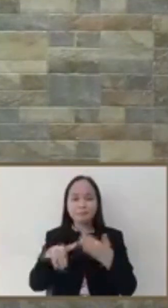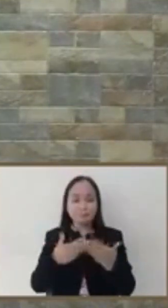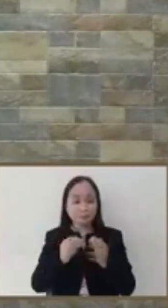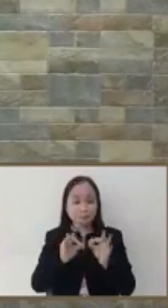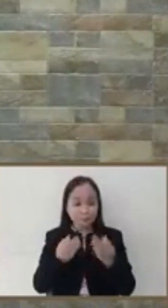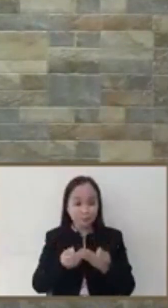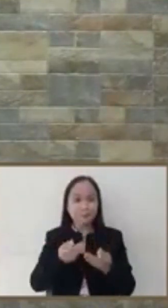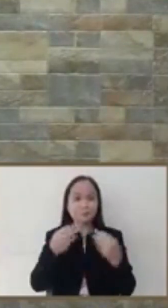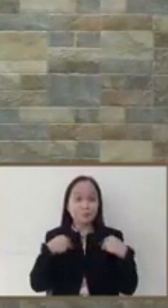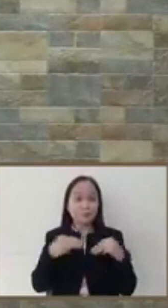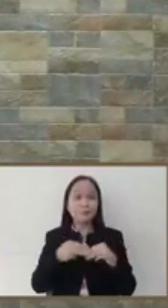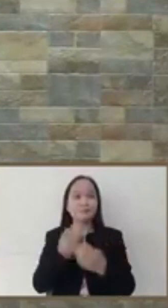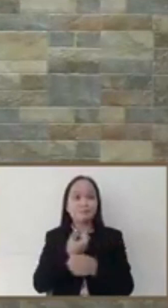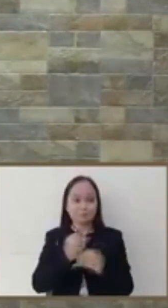saved.